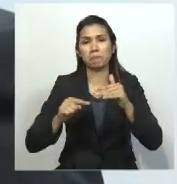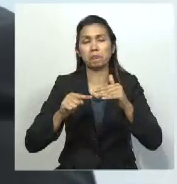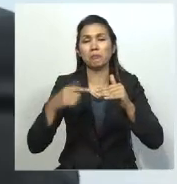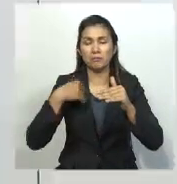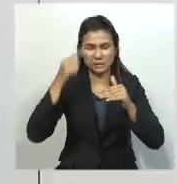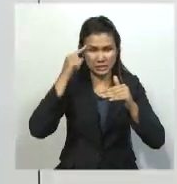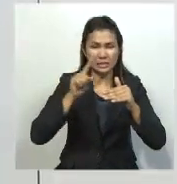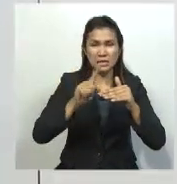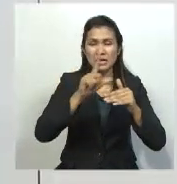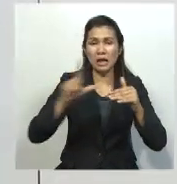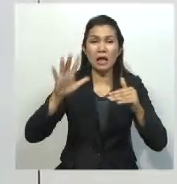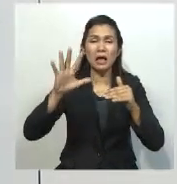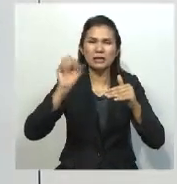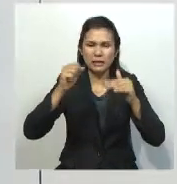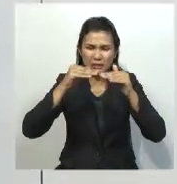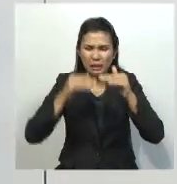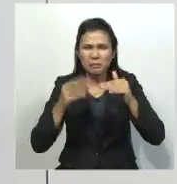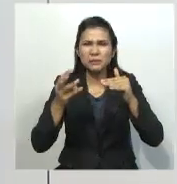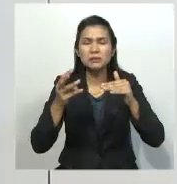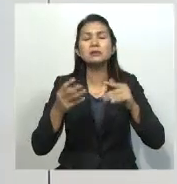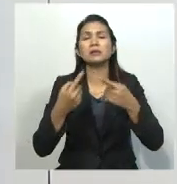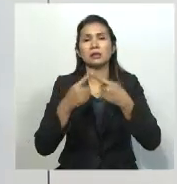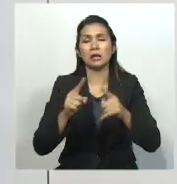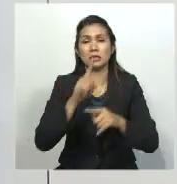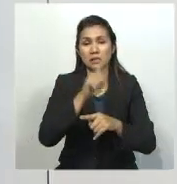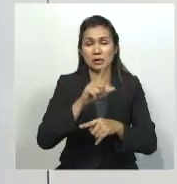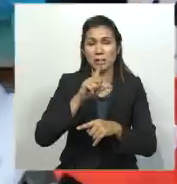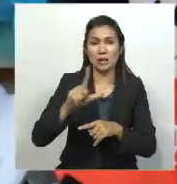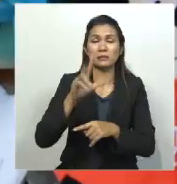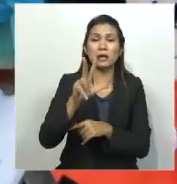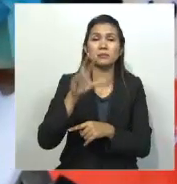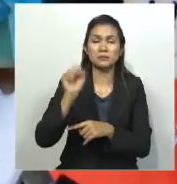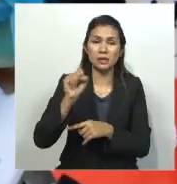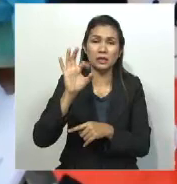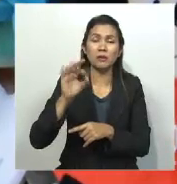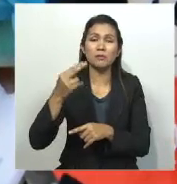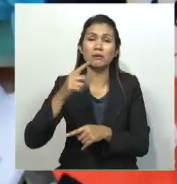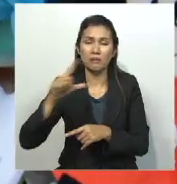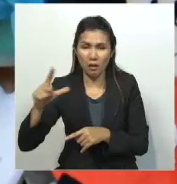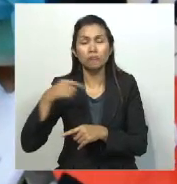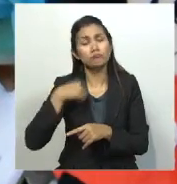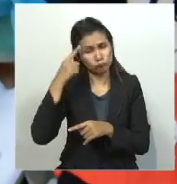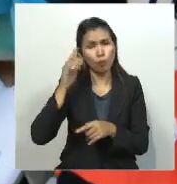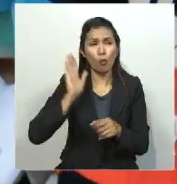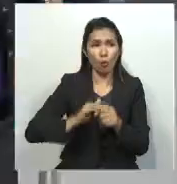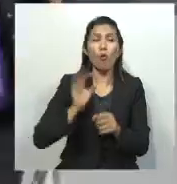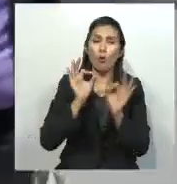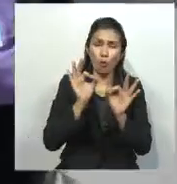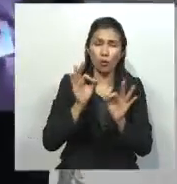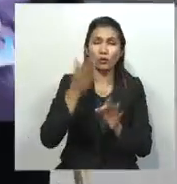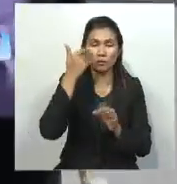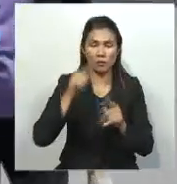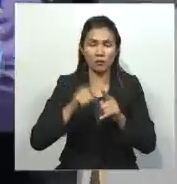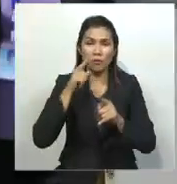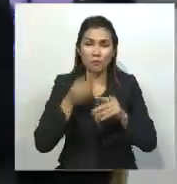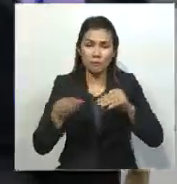ที่ตั้งไว้ที่ 1.5 ล้านล้านบาทเล็กน้อยแต่ตัวเลขที่ 1.390 ล้านล้านบาทก็ถือว่าน่าพอใจเพราะ